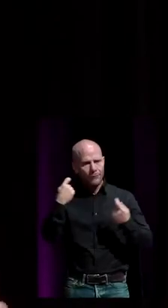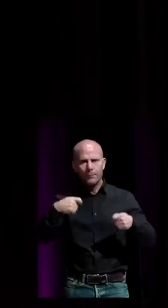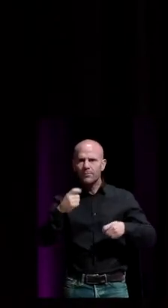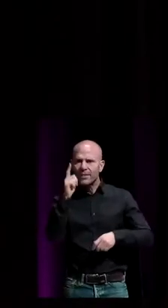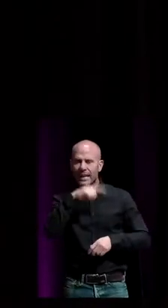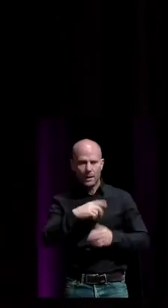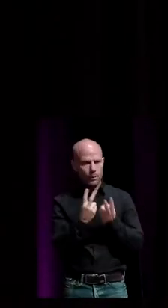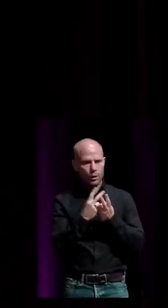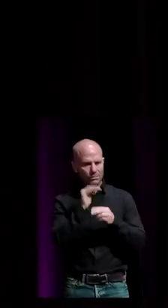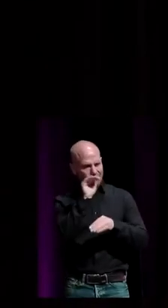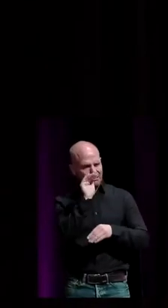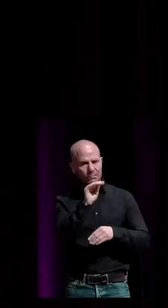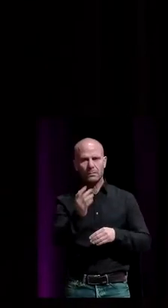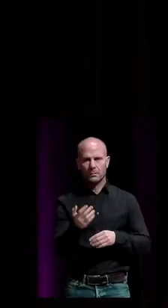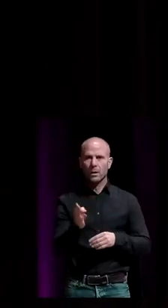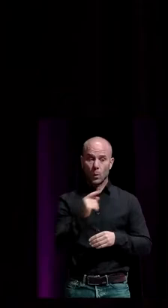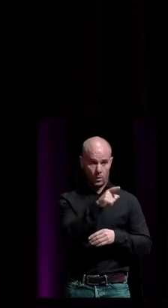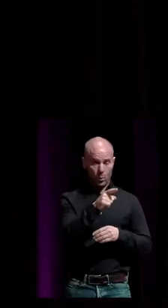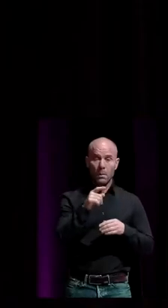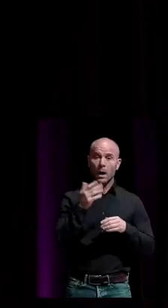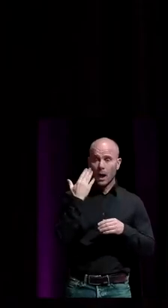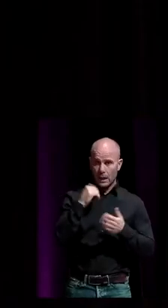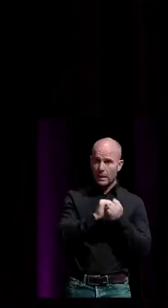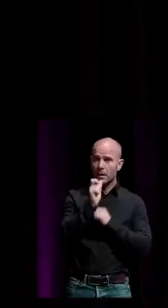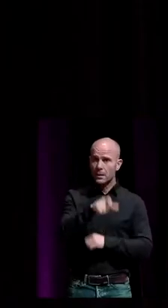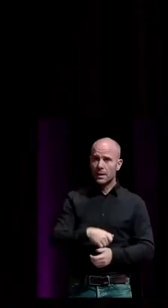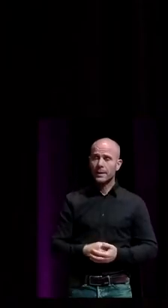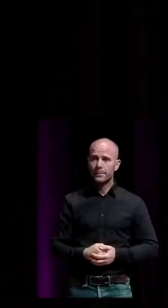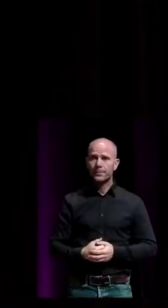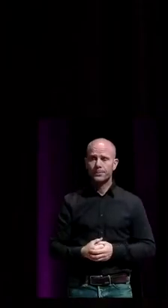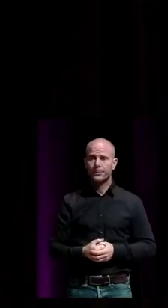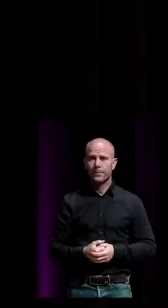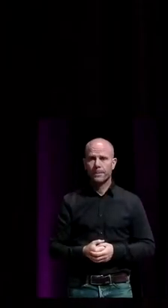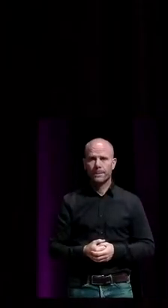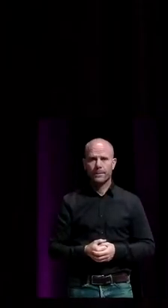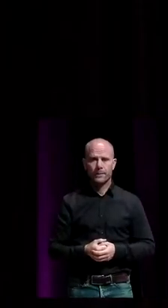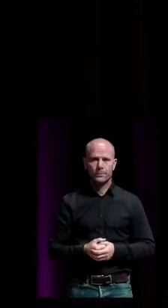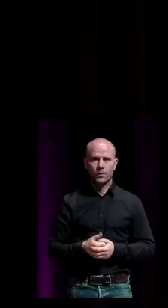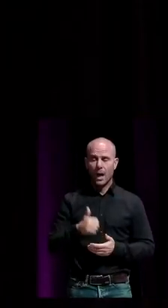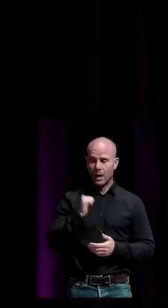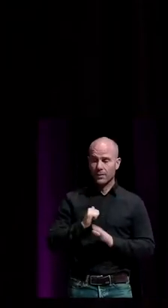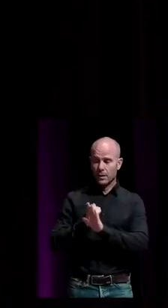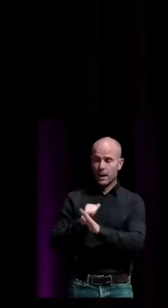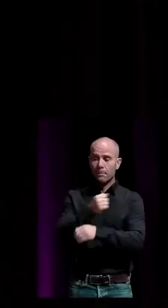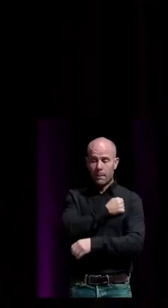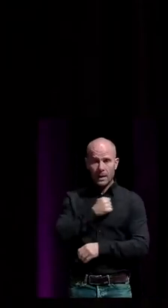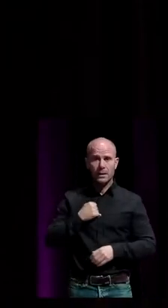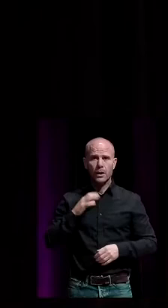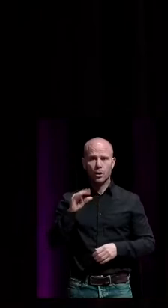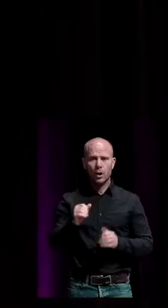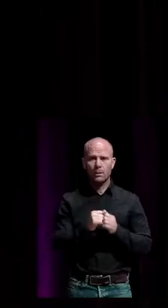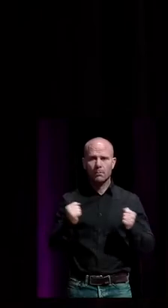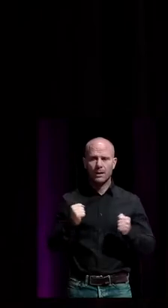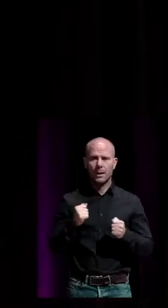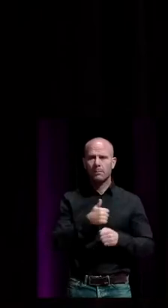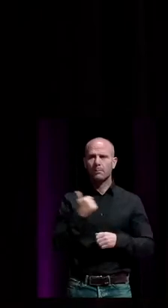skjuts att agera i den riktning som Carl beskriver här. Så att använd makten, men det kommer inte av sig